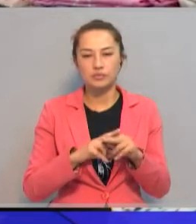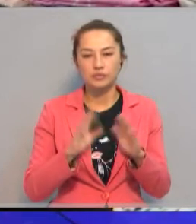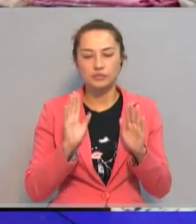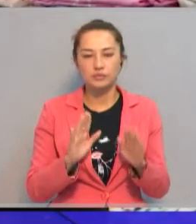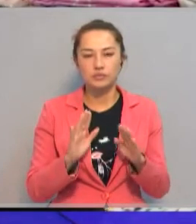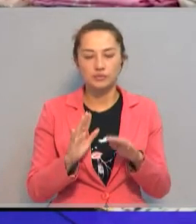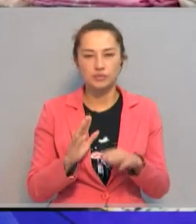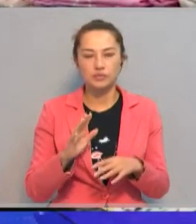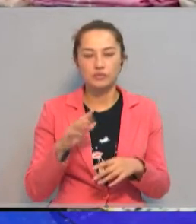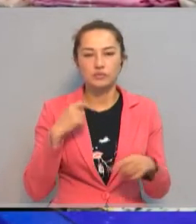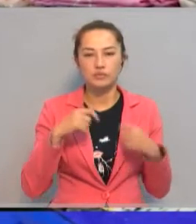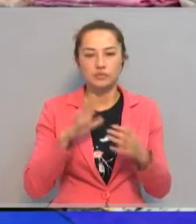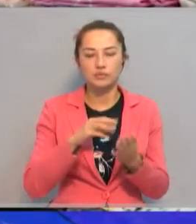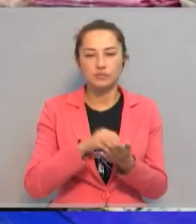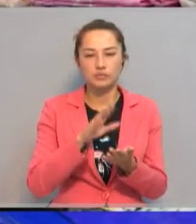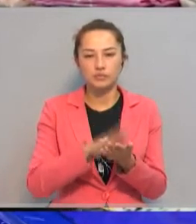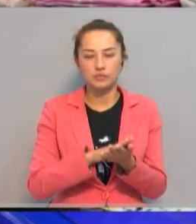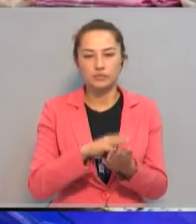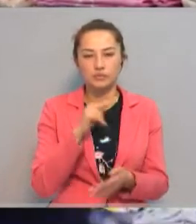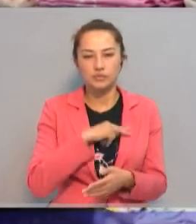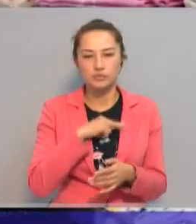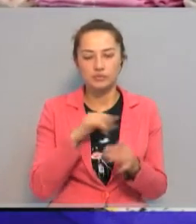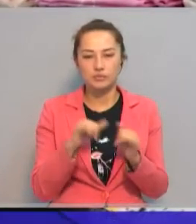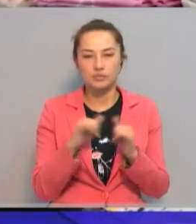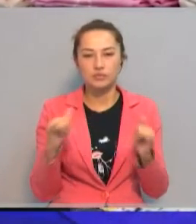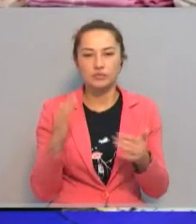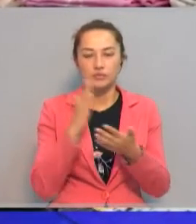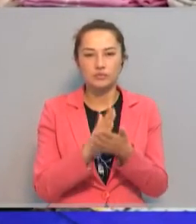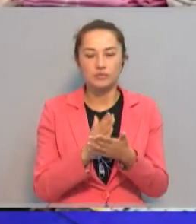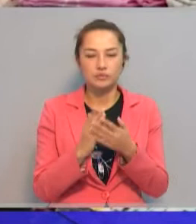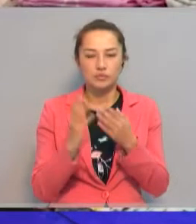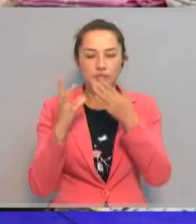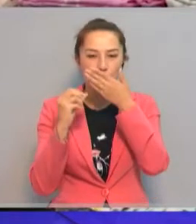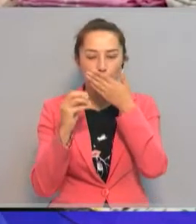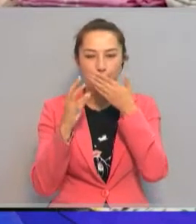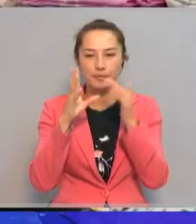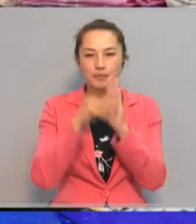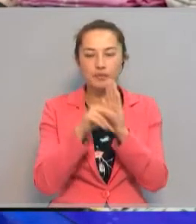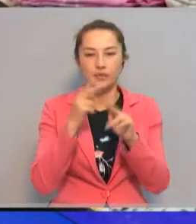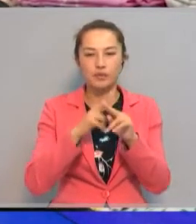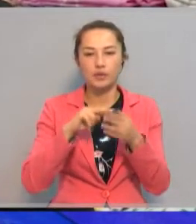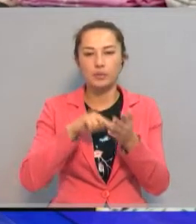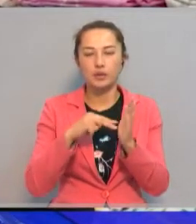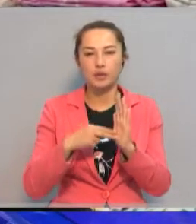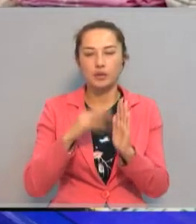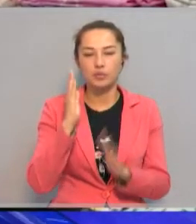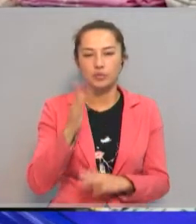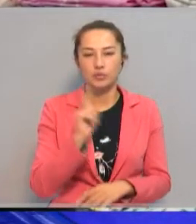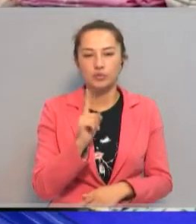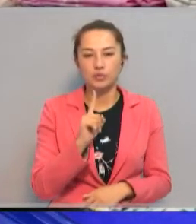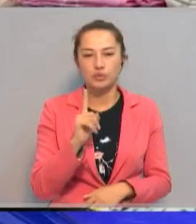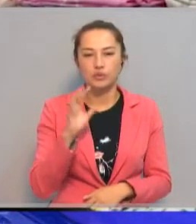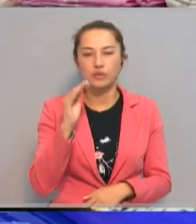жаңағындай розничный магазин емес, оптовый магазинменде көбейіп, үлкейіп жатқан жайымыз бар. Ендігі жоспарда франшиза